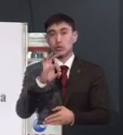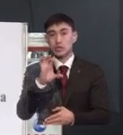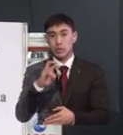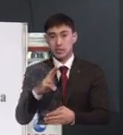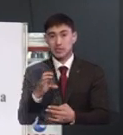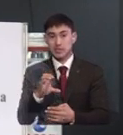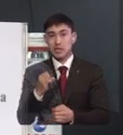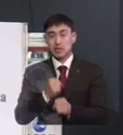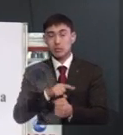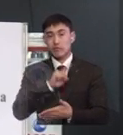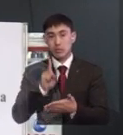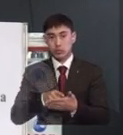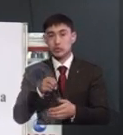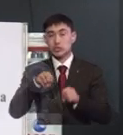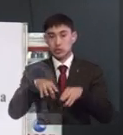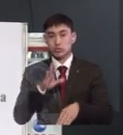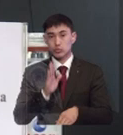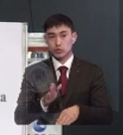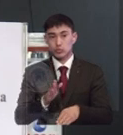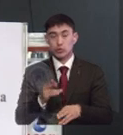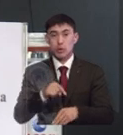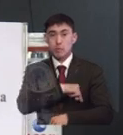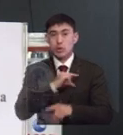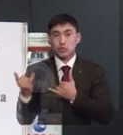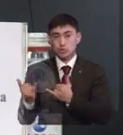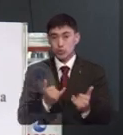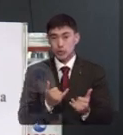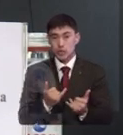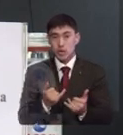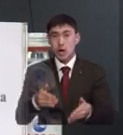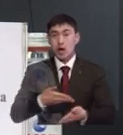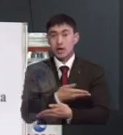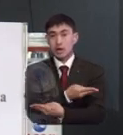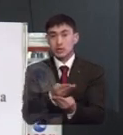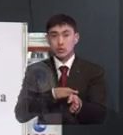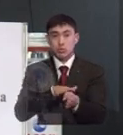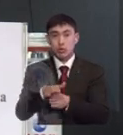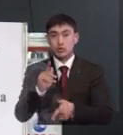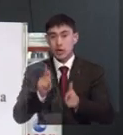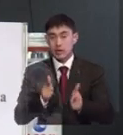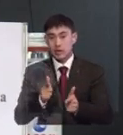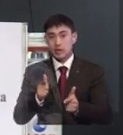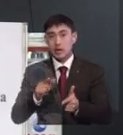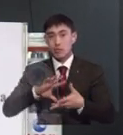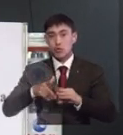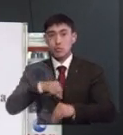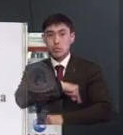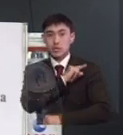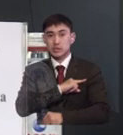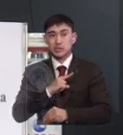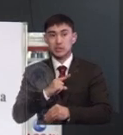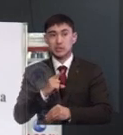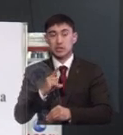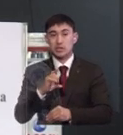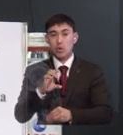сейчас прорабатываем вопрос чтобы вот эти медуслуги оказывались по гарантированному объёму медицинской